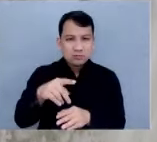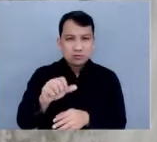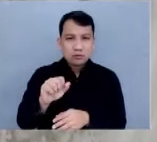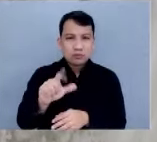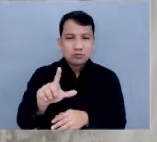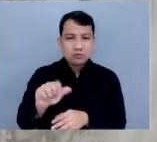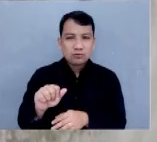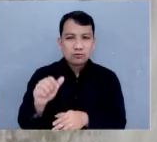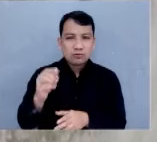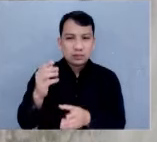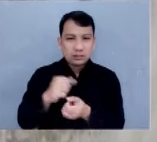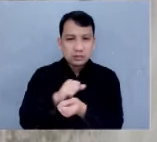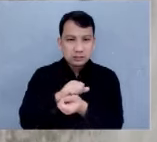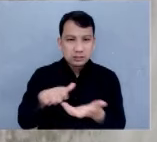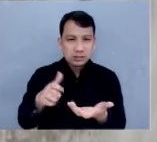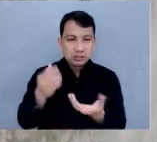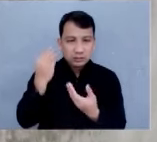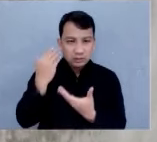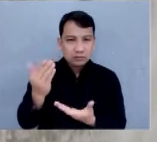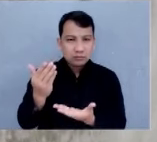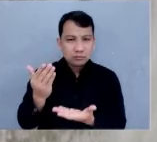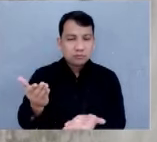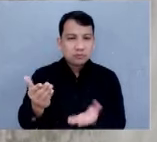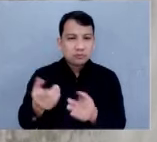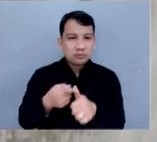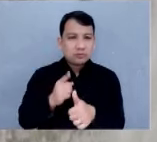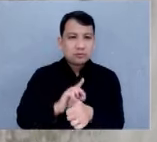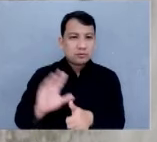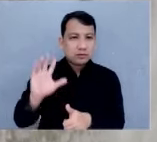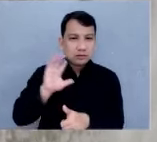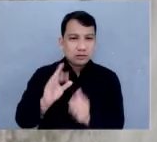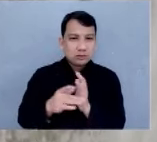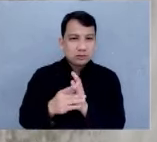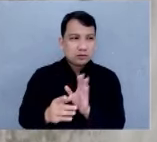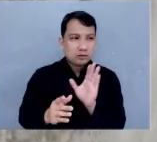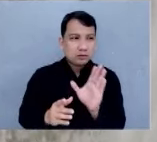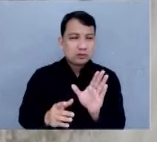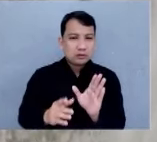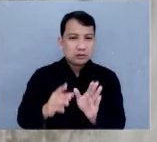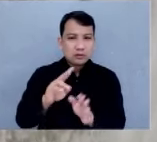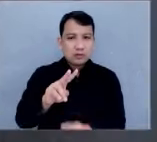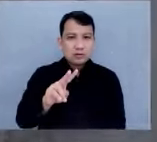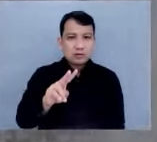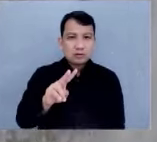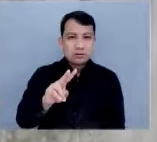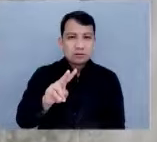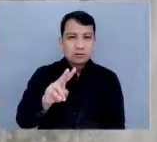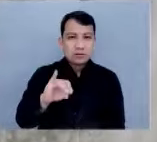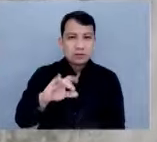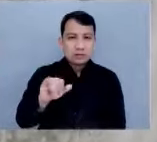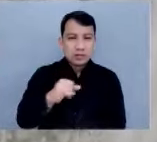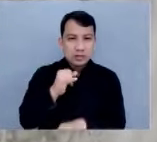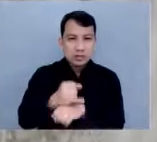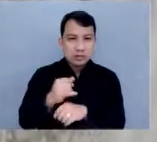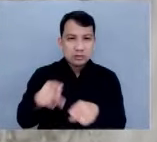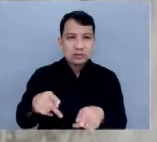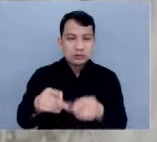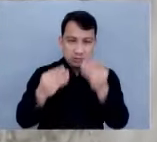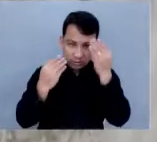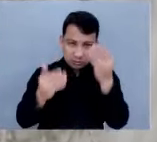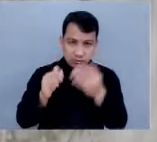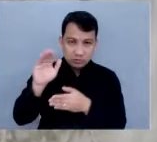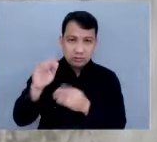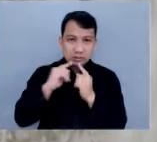sa pinsalang dulot ng naunang oil spill, lalo na sa Verde Island Passage. Nanawagan din ng grupo na